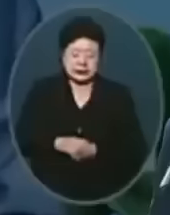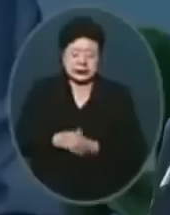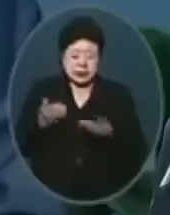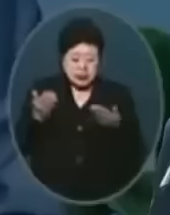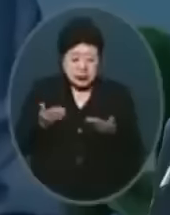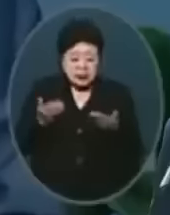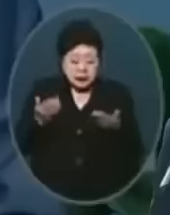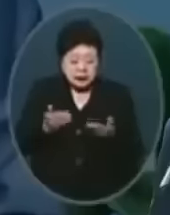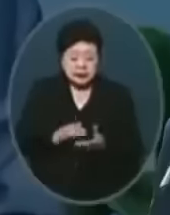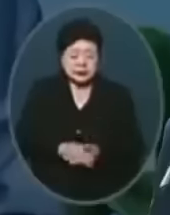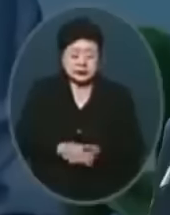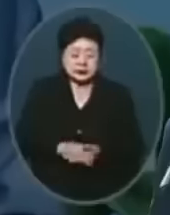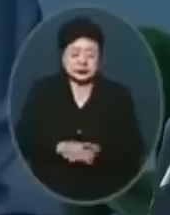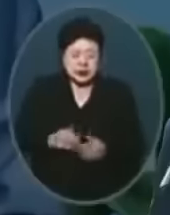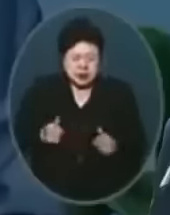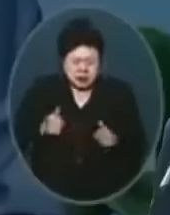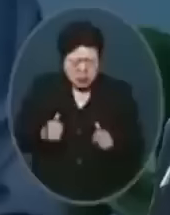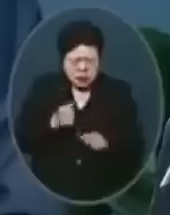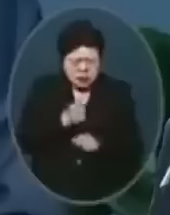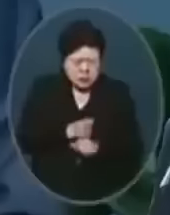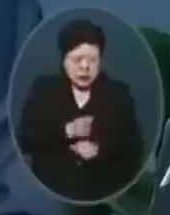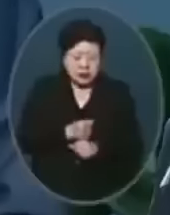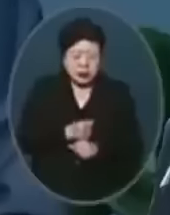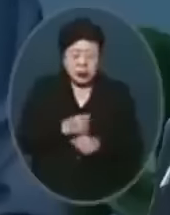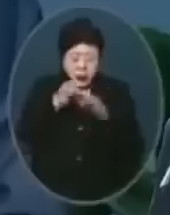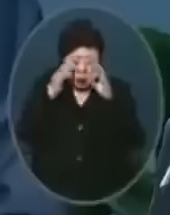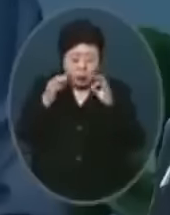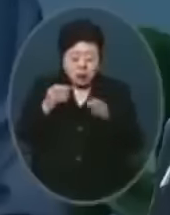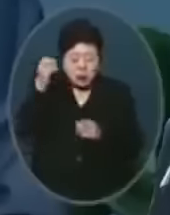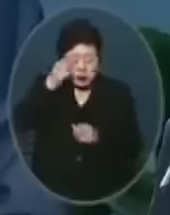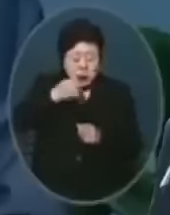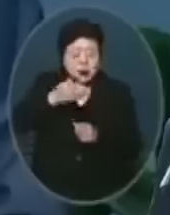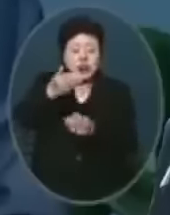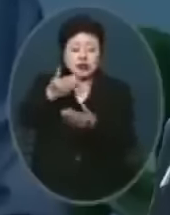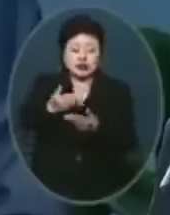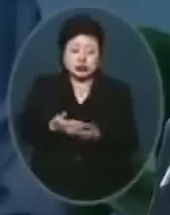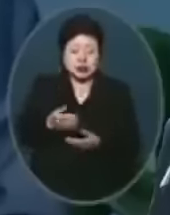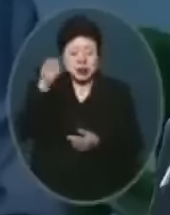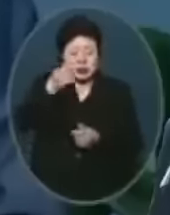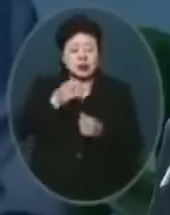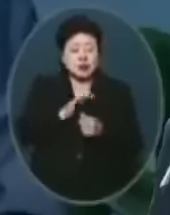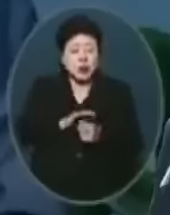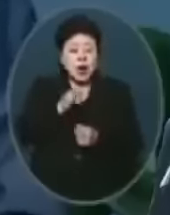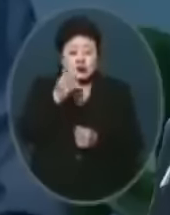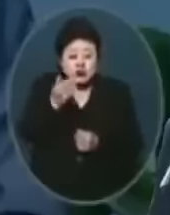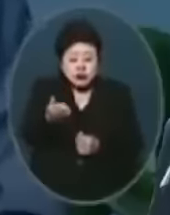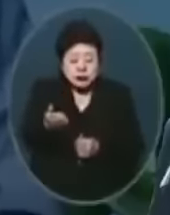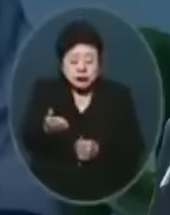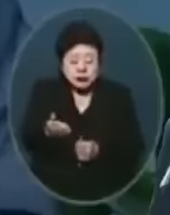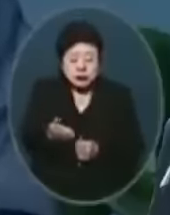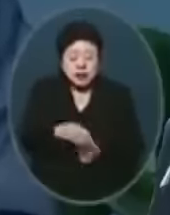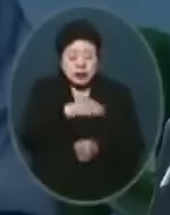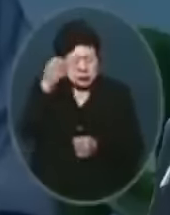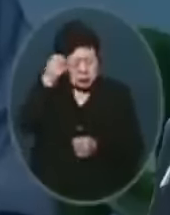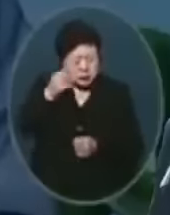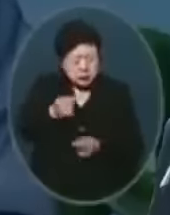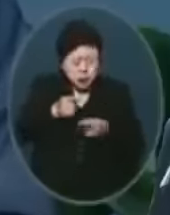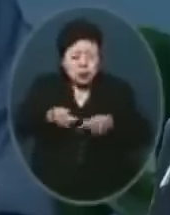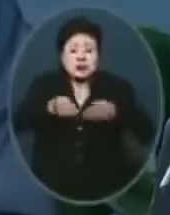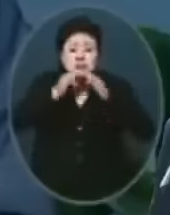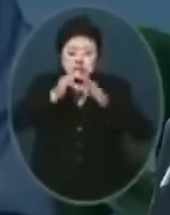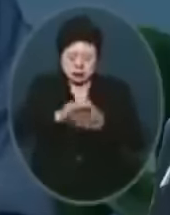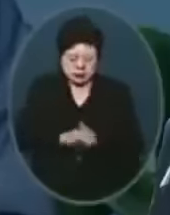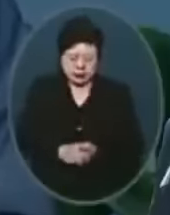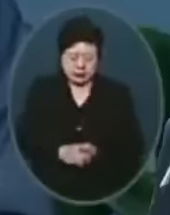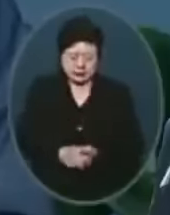일을 부지런히 하는 저를 보고 성령을 보내셔서 성령이 도와주셔서 성령이 교회를 세운 것입니다.